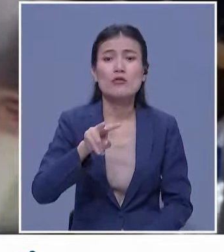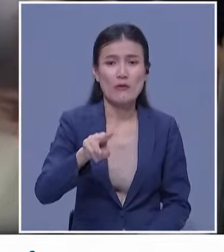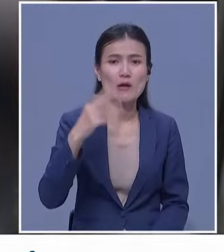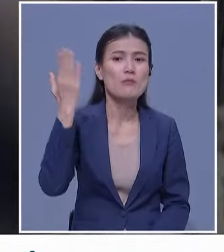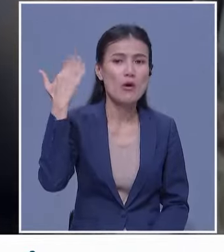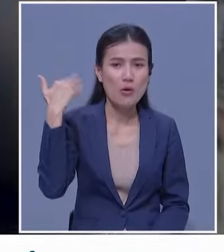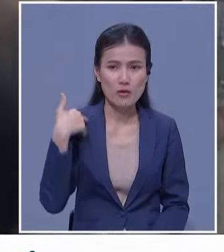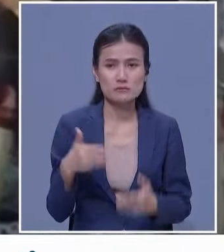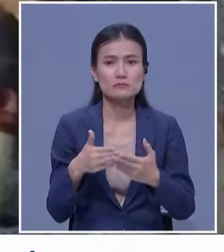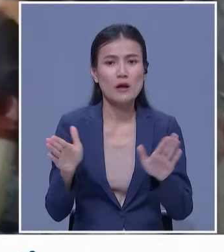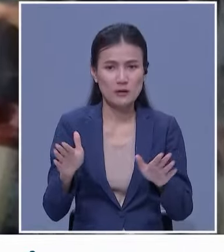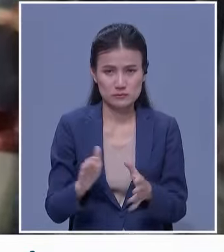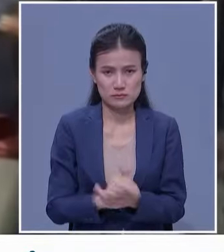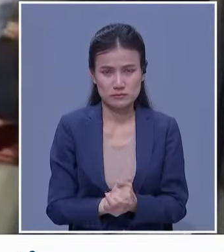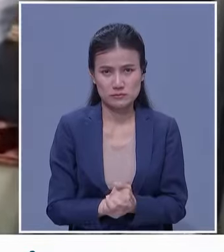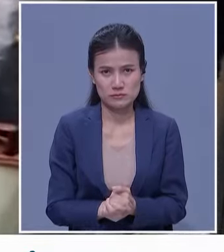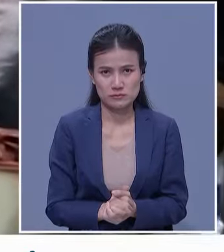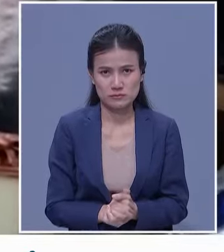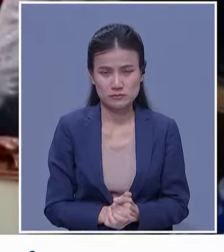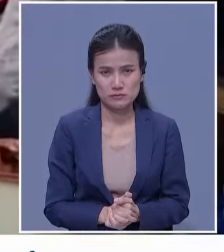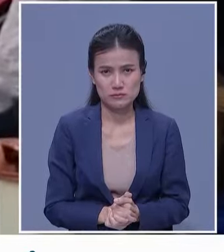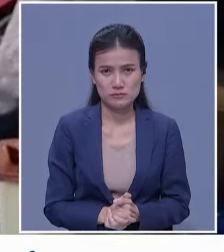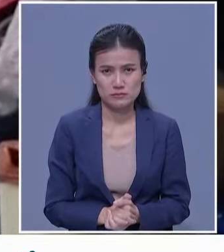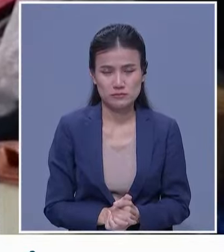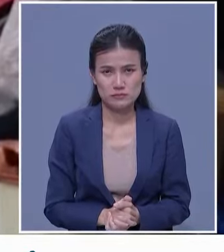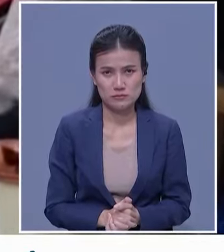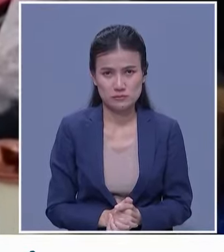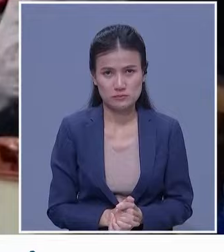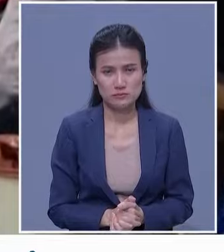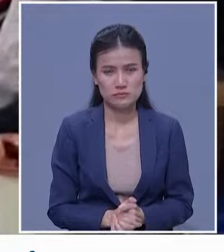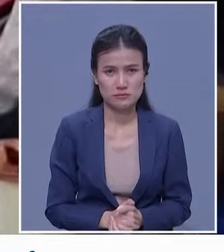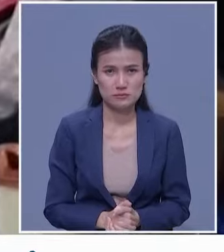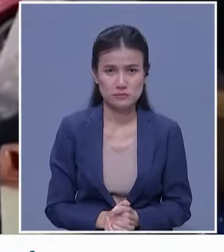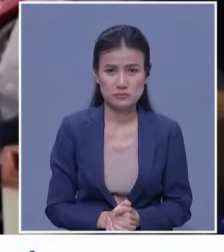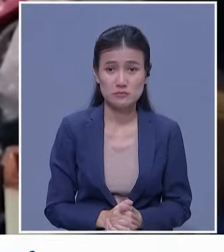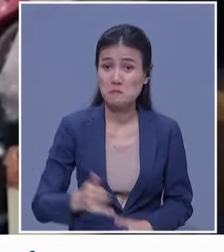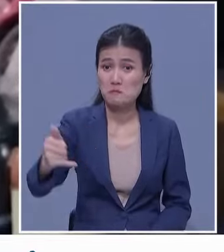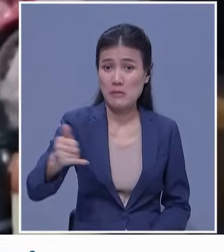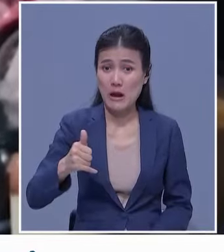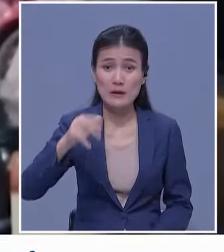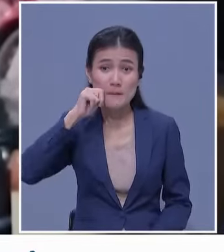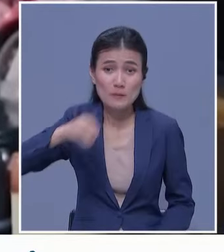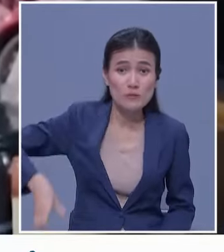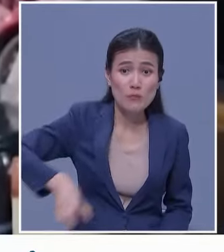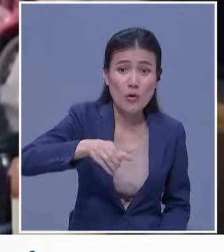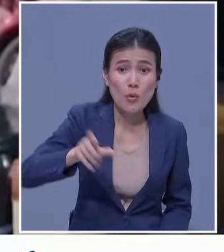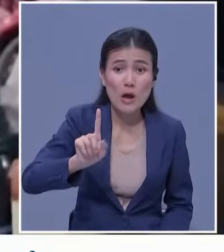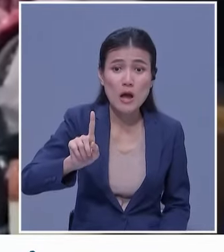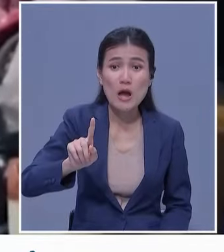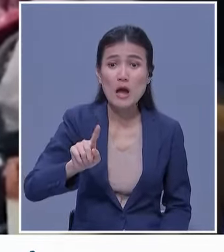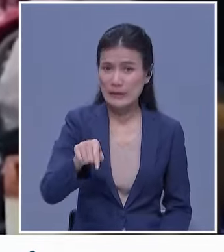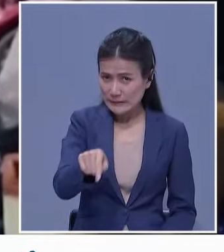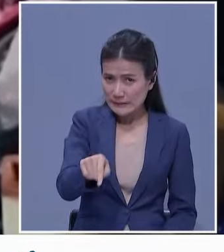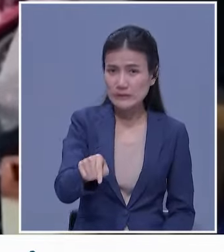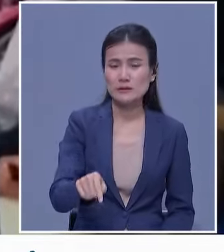ไงพี ่หมดเลยครับหมดเลยครับ ได้ไหม คือเขาบุกมาสาดตรงไหนอะตรงนี้เลยอะ สาดตรงนี้เลยครับ ผู้ชายเข้าน้ำ